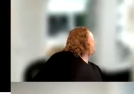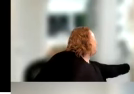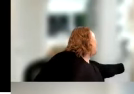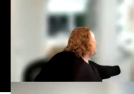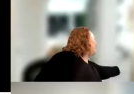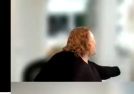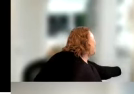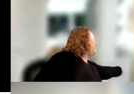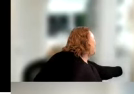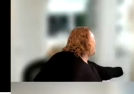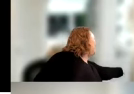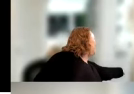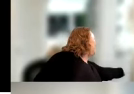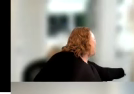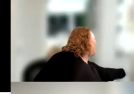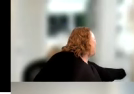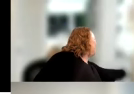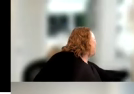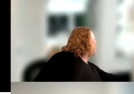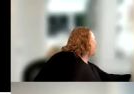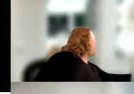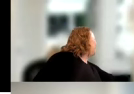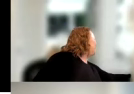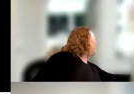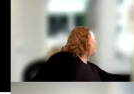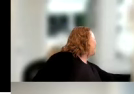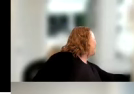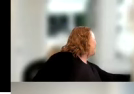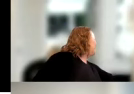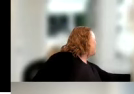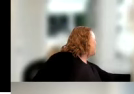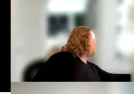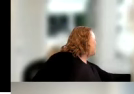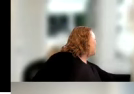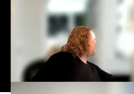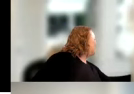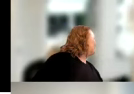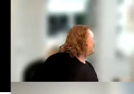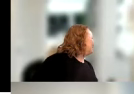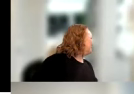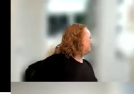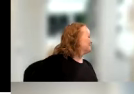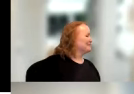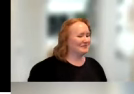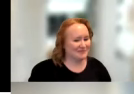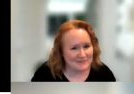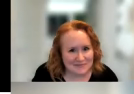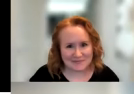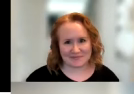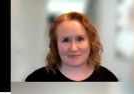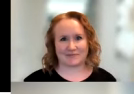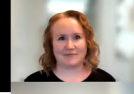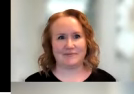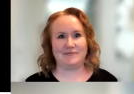Man går altså tilbake til dette indre markedsperspektivet og sier at fordi man skal gjennomføre CRPD så EU altså nødt